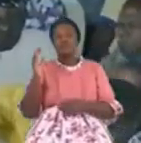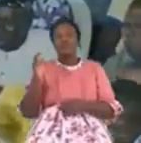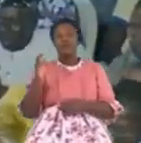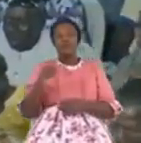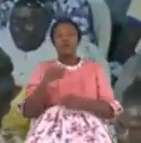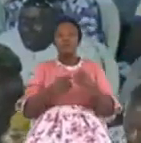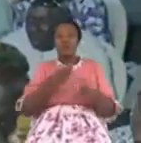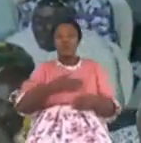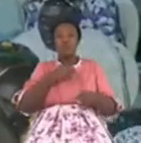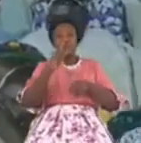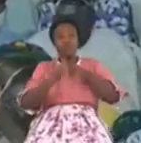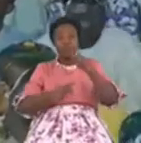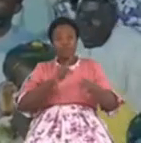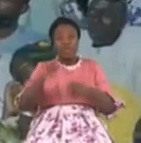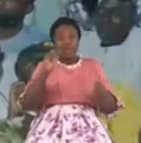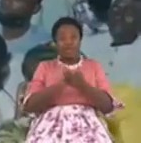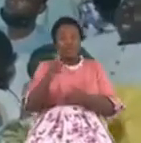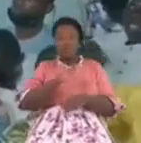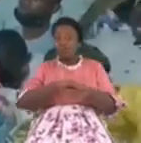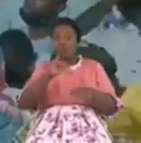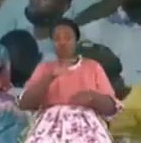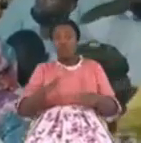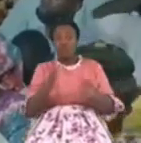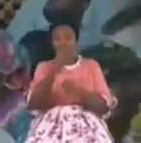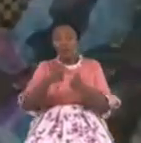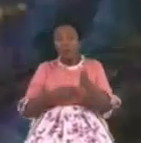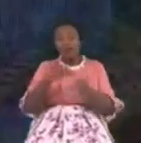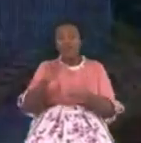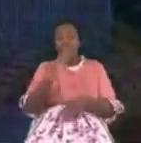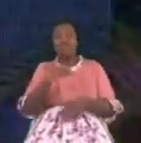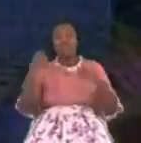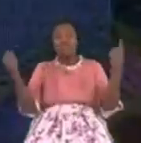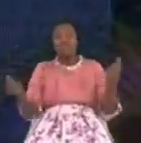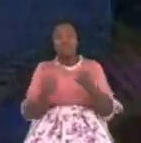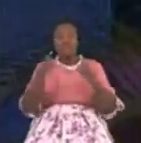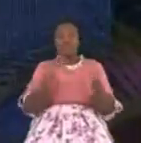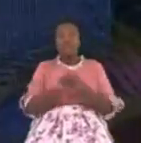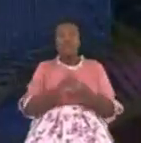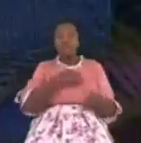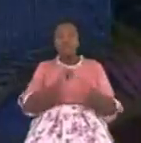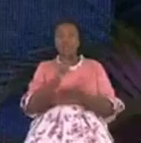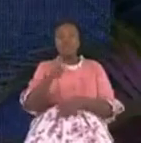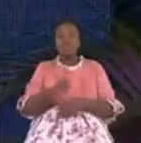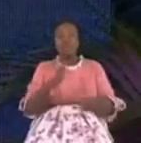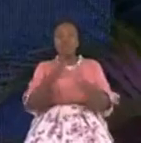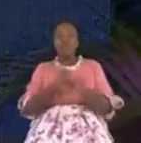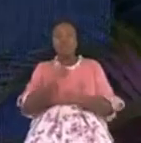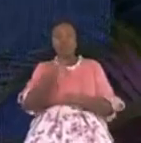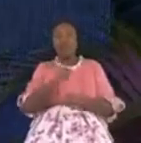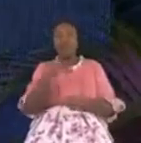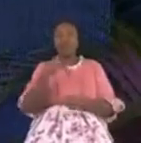m, ka unu ghara ịbụ ndị ga-eso keta oke mmehie ya niile, ka unu wee ghara